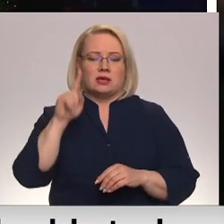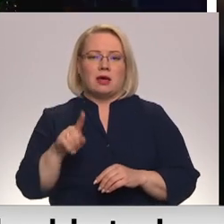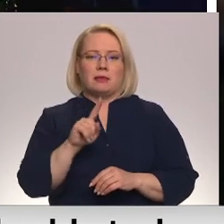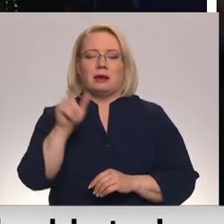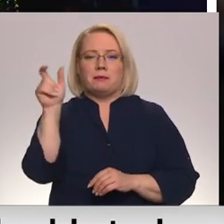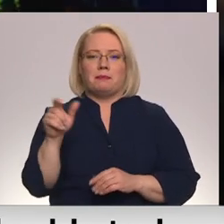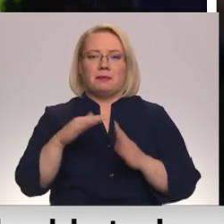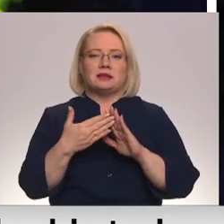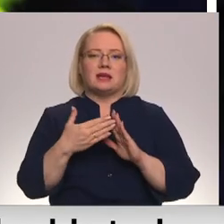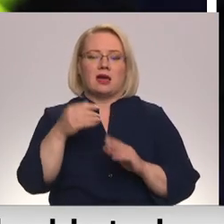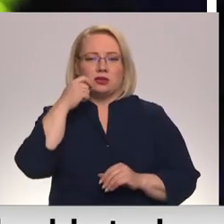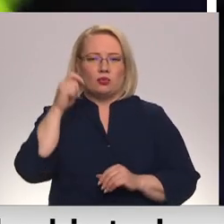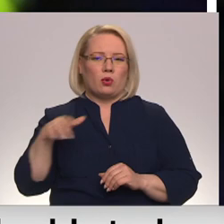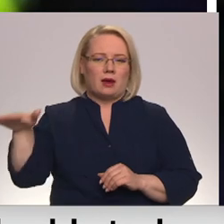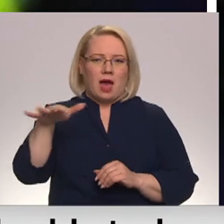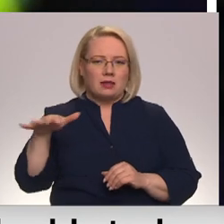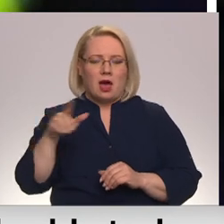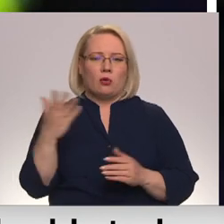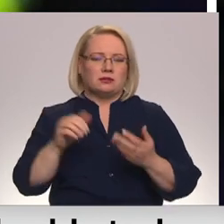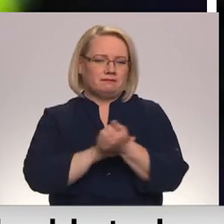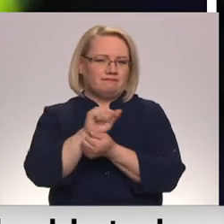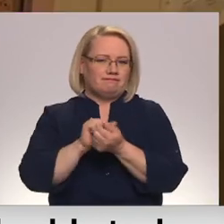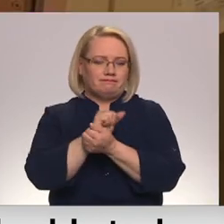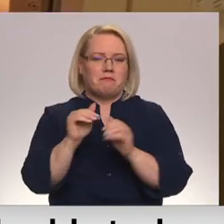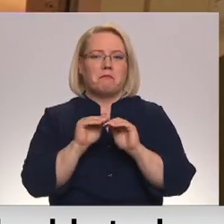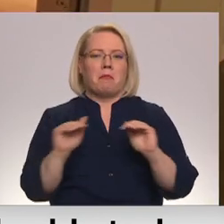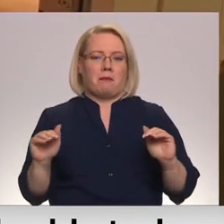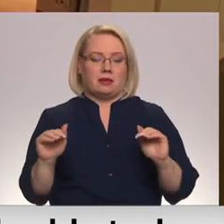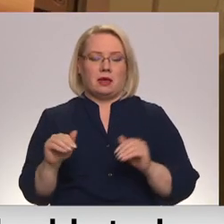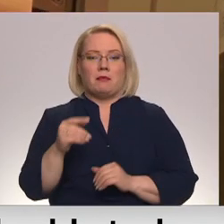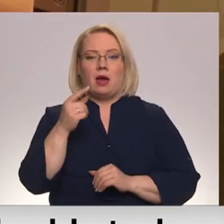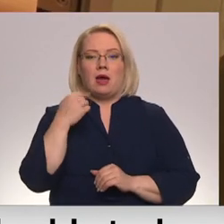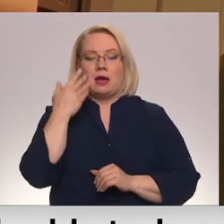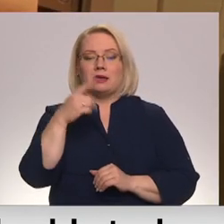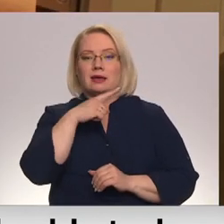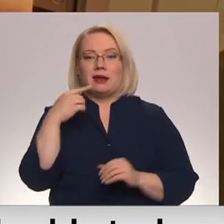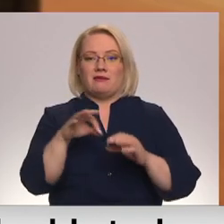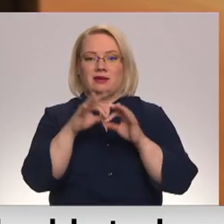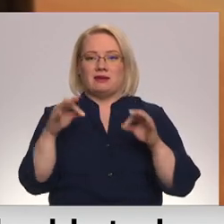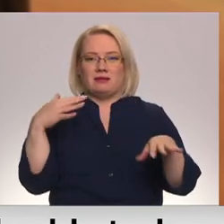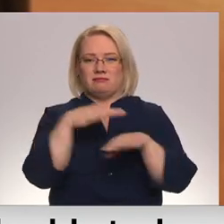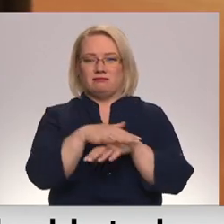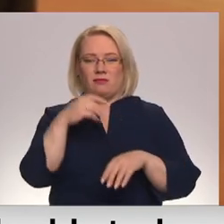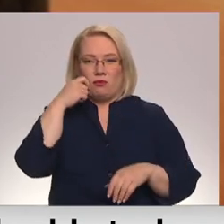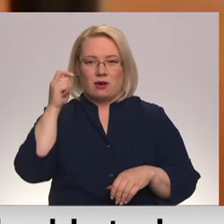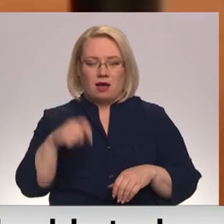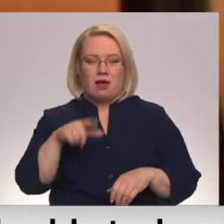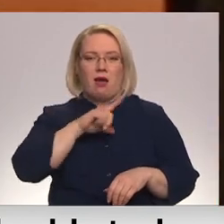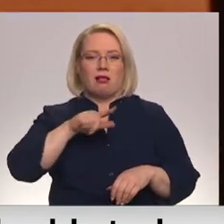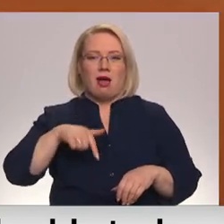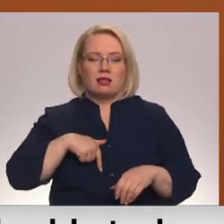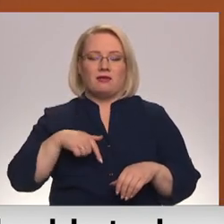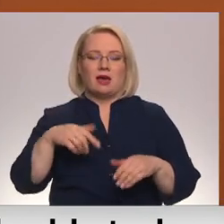pilsētas Ukrainā, kas ir iznīcinātas līdz pat pamatiem. Kopš Krievijas sāktā kara Ukrainā līdz šim Latvijā reģistrēti